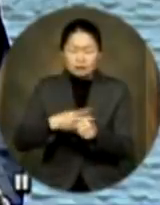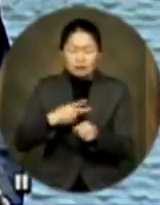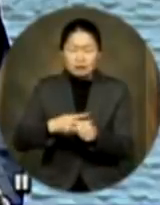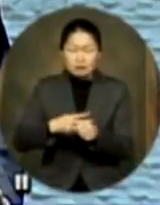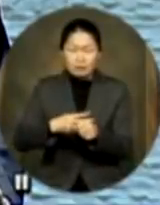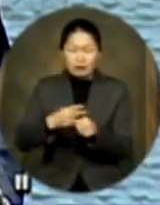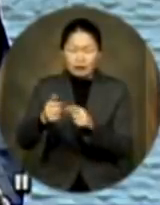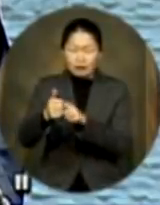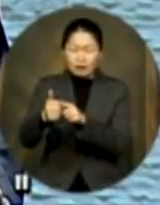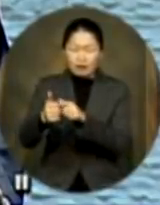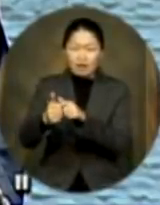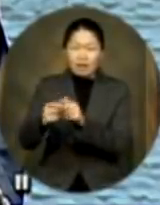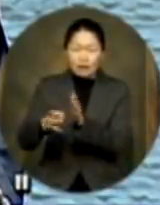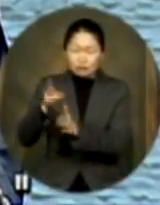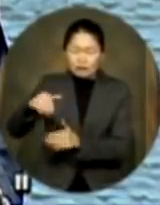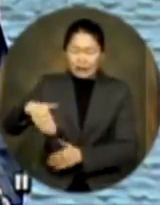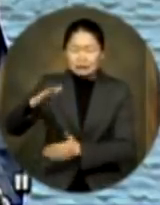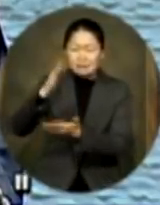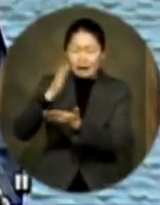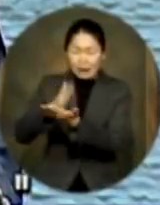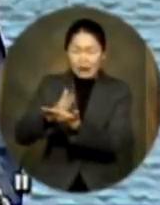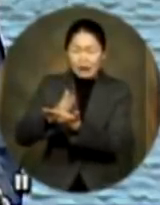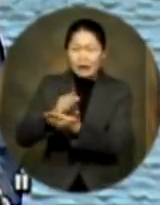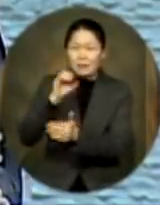들어가지 말라 하더라